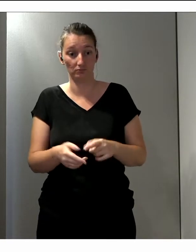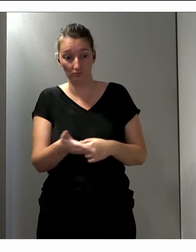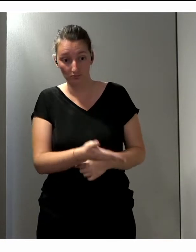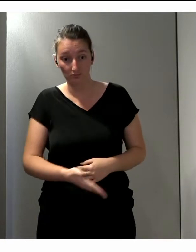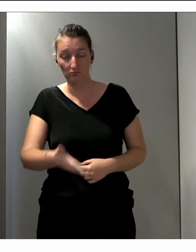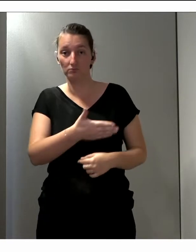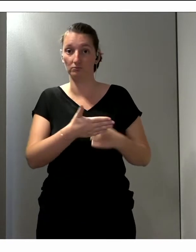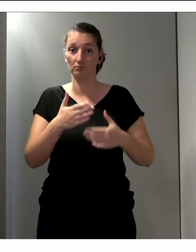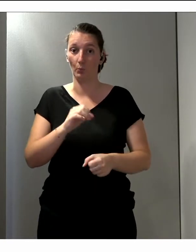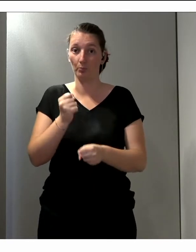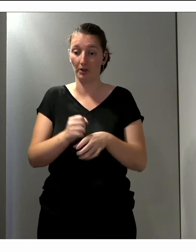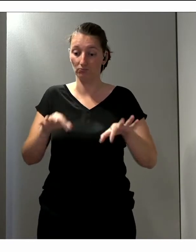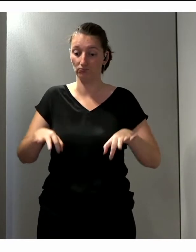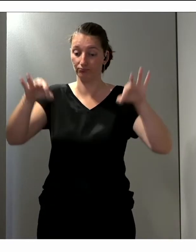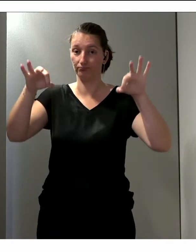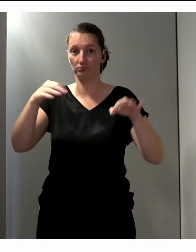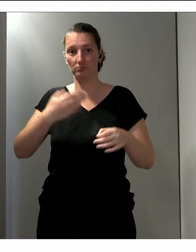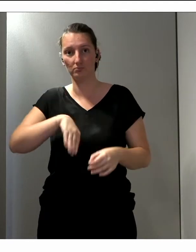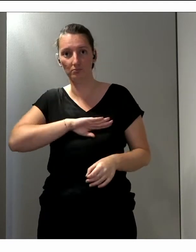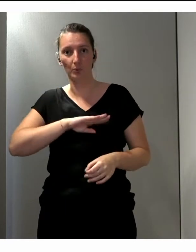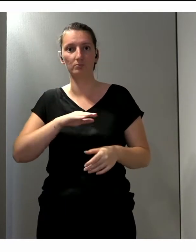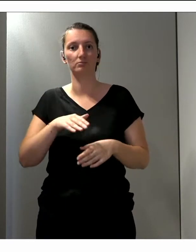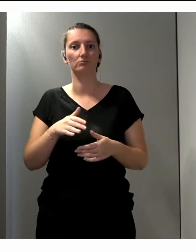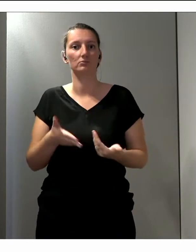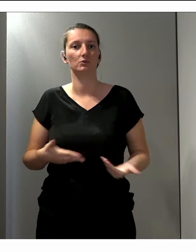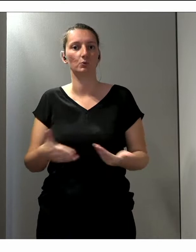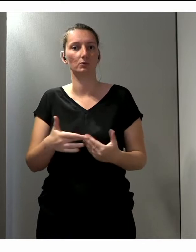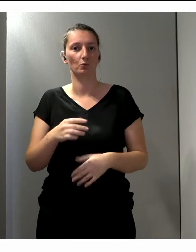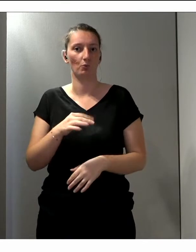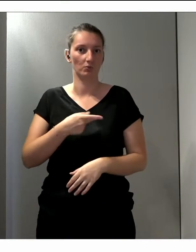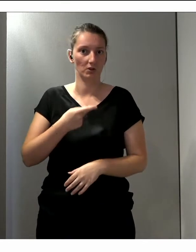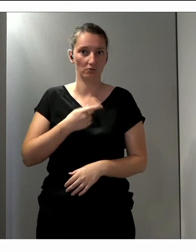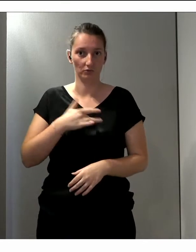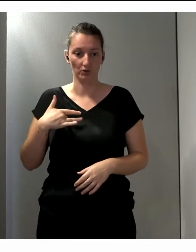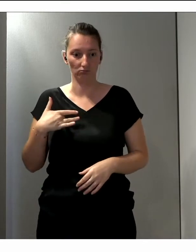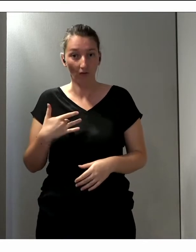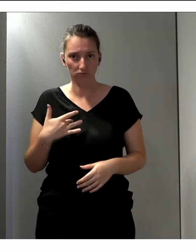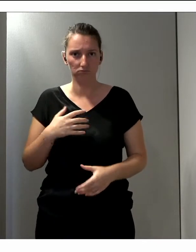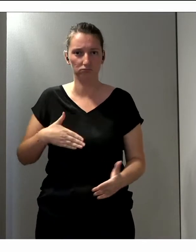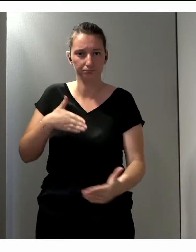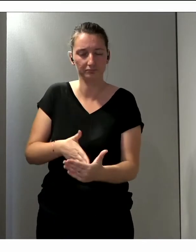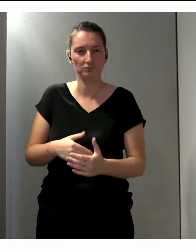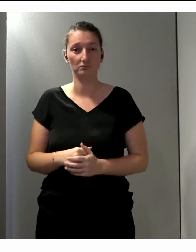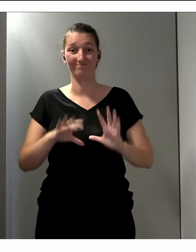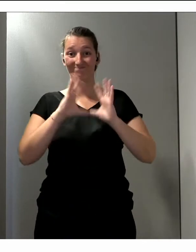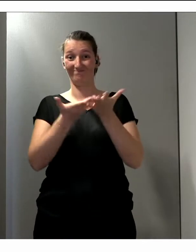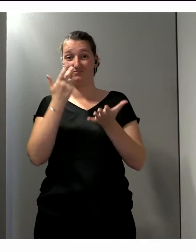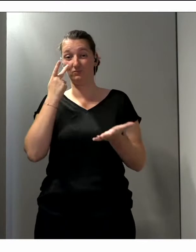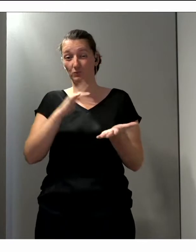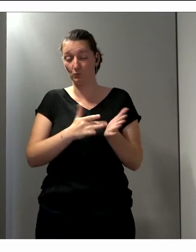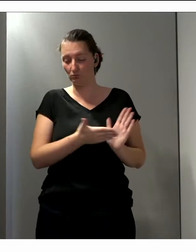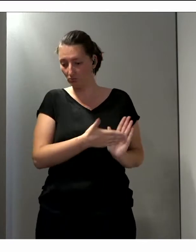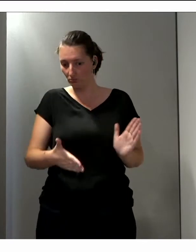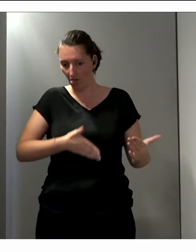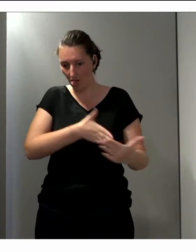avoir une suspension de peine pour raison médicale. Donc ce cumul des difficultés renforce la situation de handicap